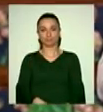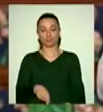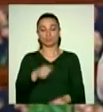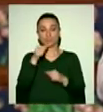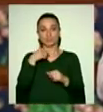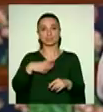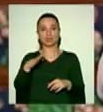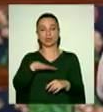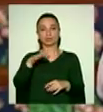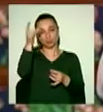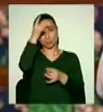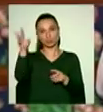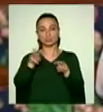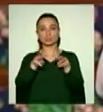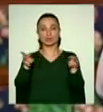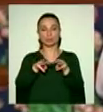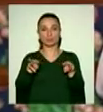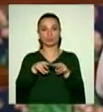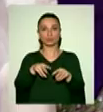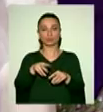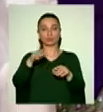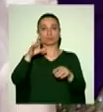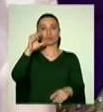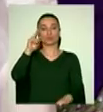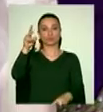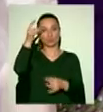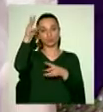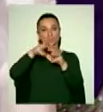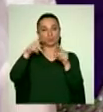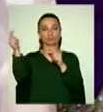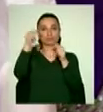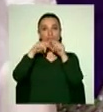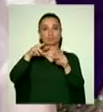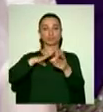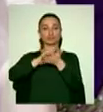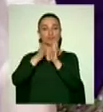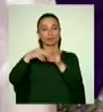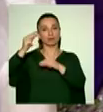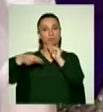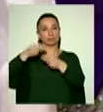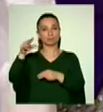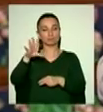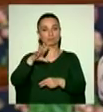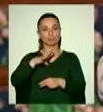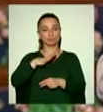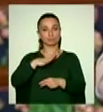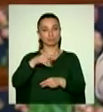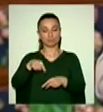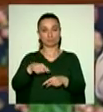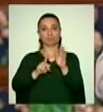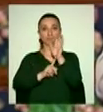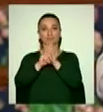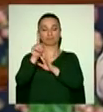იმ წელს საქართველოს კულტურის სამინისტროსა და მოლდოვეთის კულტურის სამინისტროს შორის გაფორმდა შეთანხმება. მოდით ამ